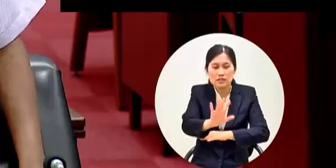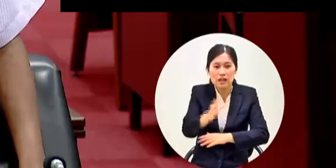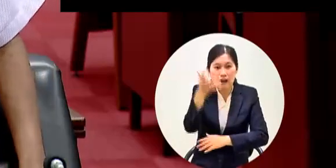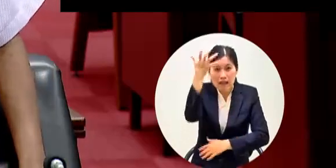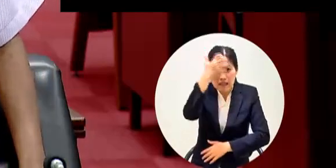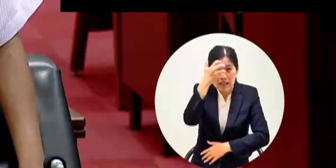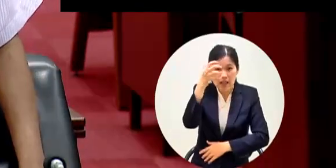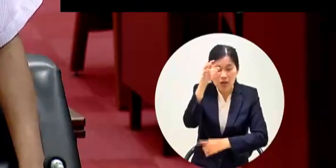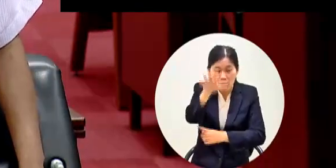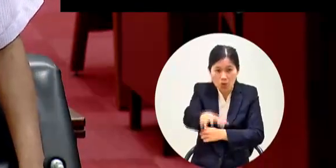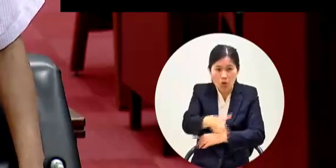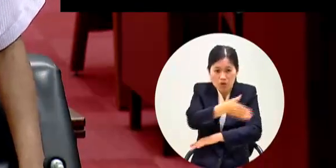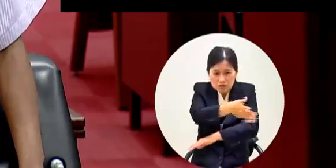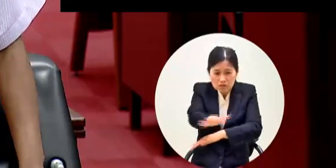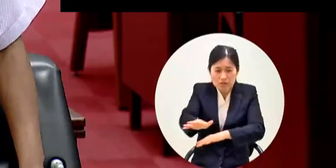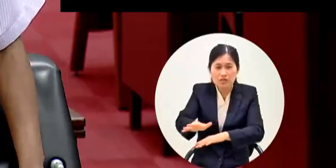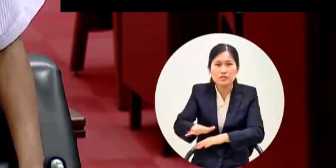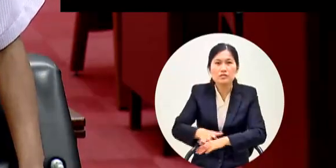林第二